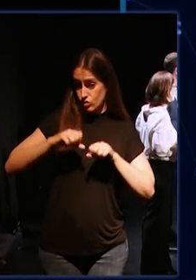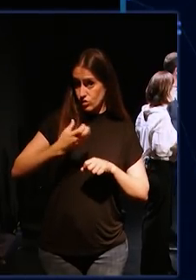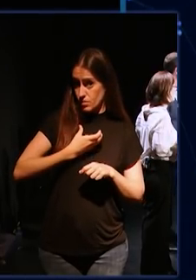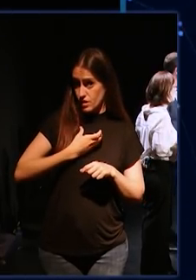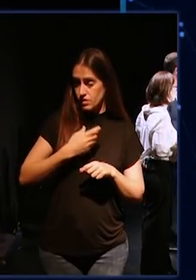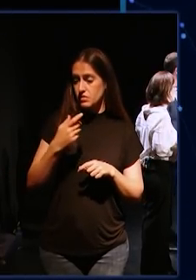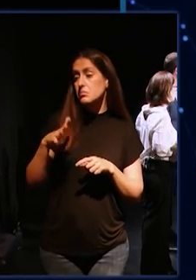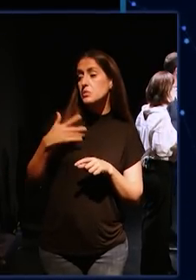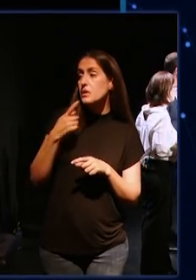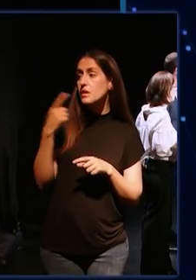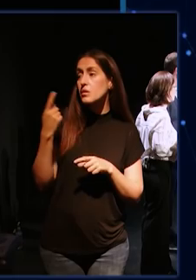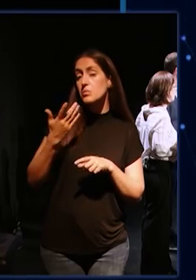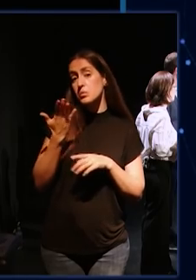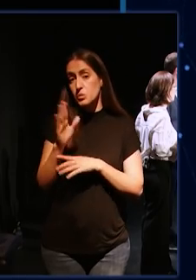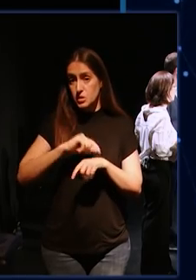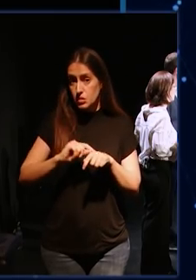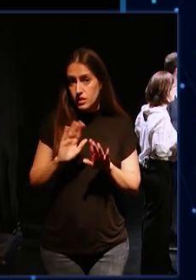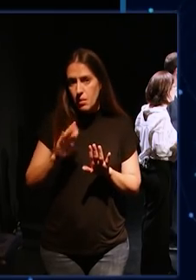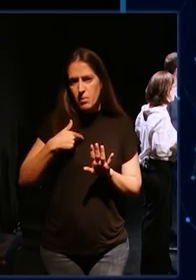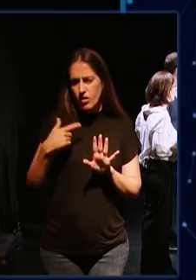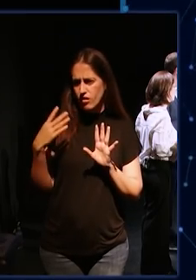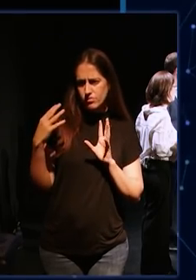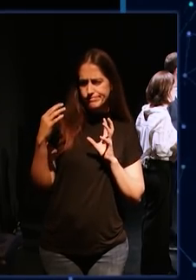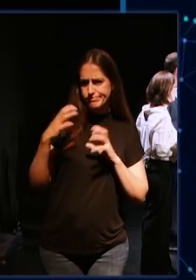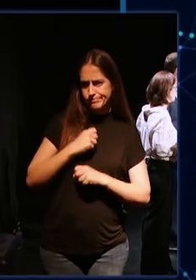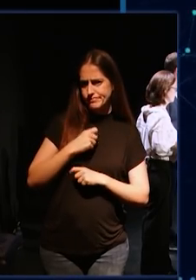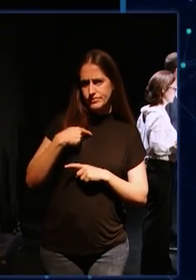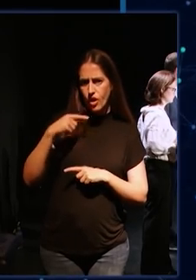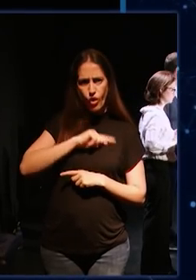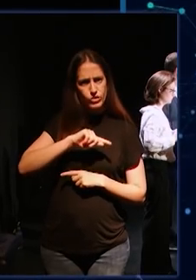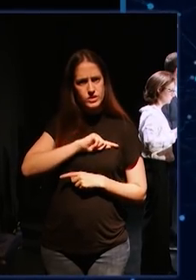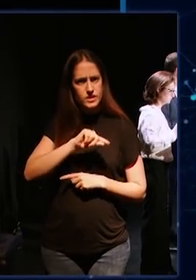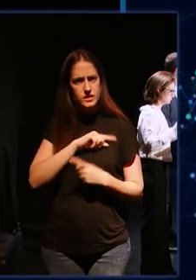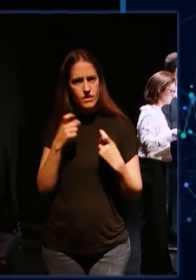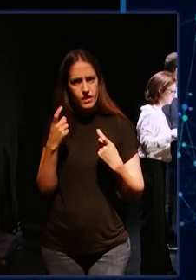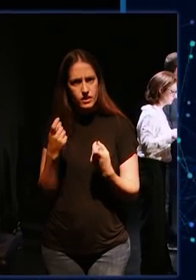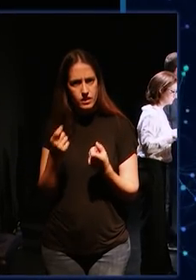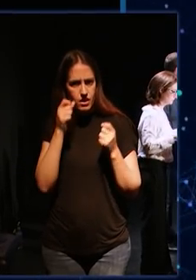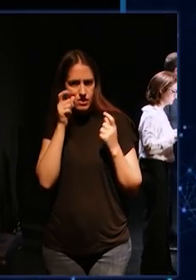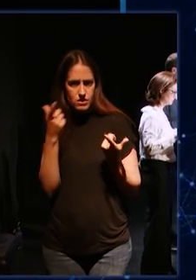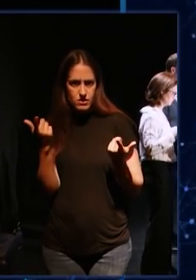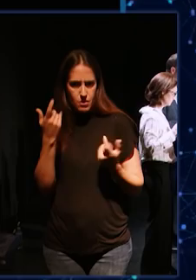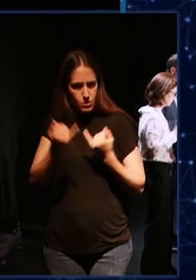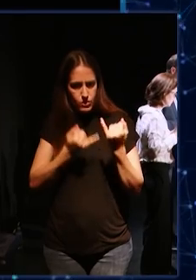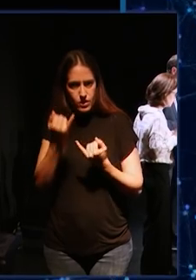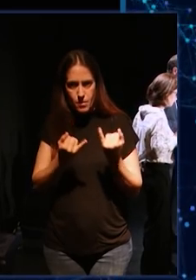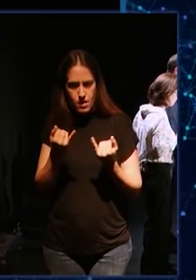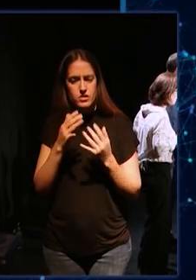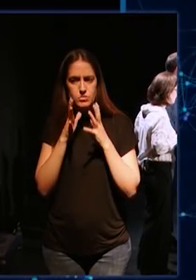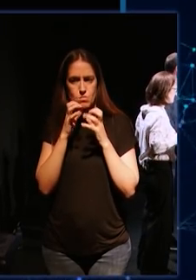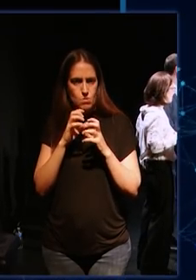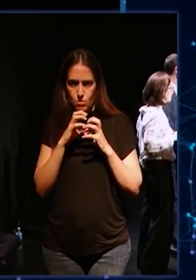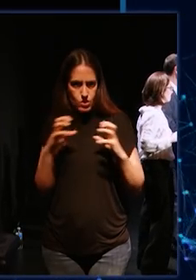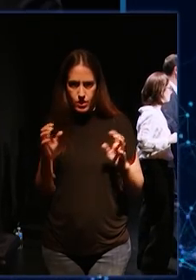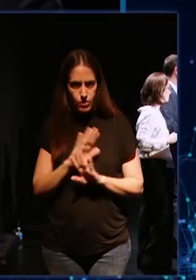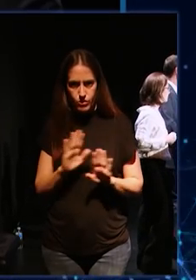aposta política, però desafortunadament que no siguin conscients del problema que hi ha actualment és greu. En qualsevol